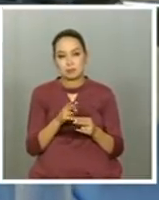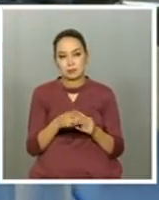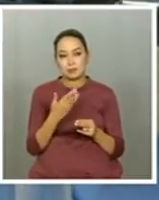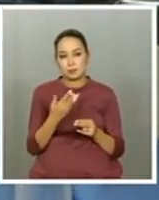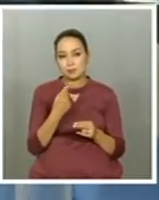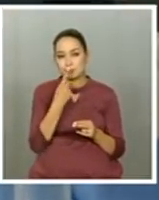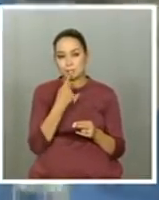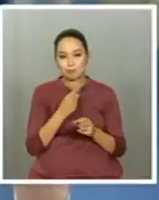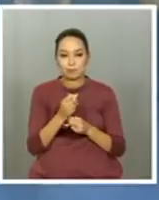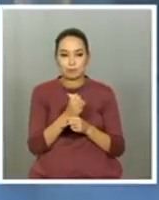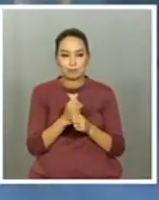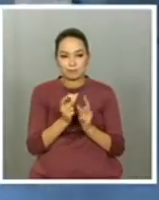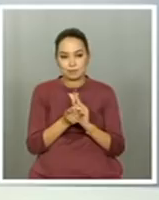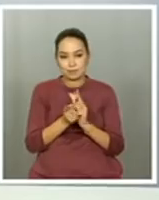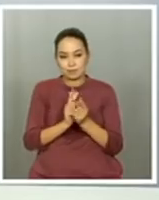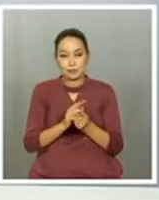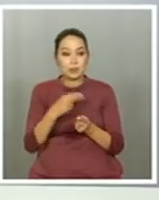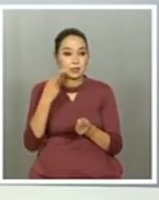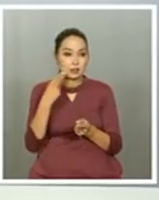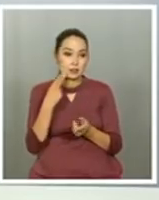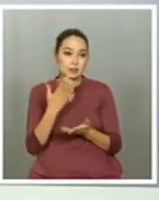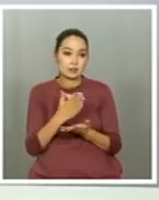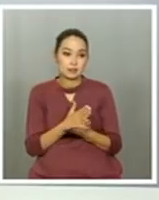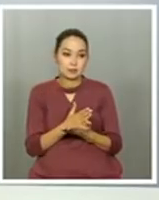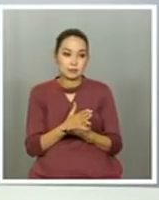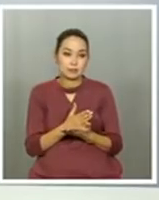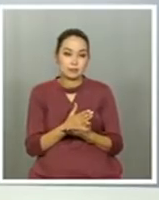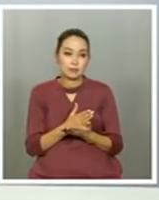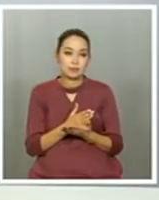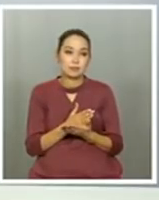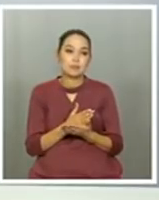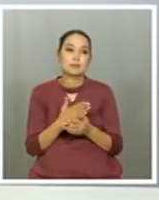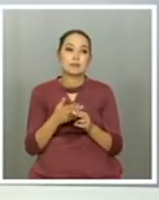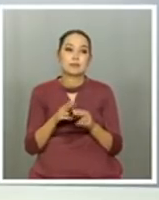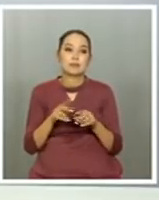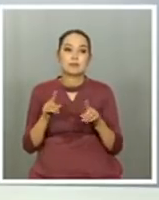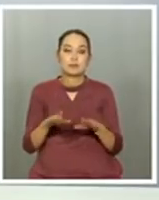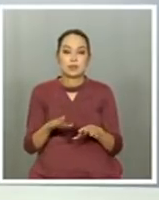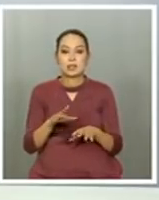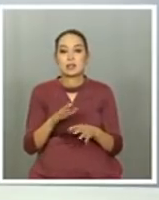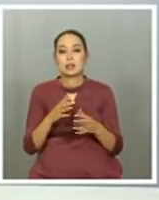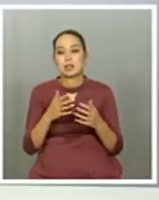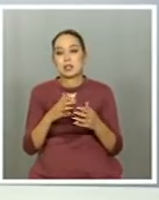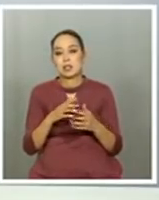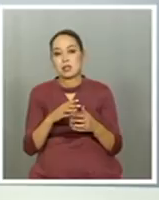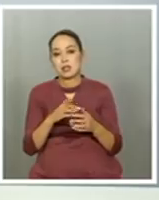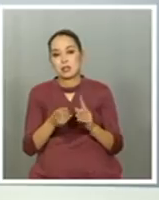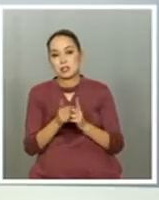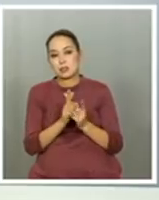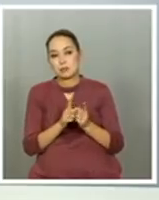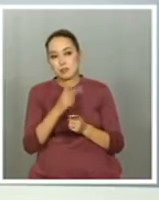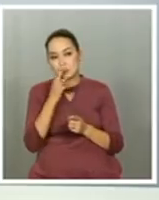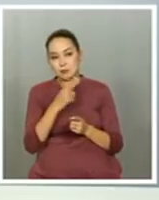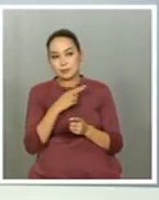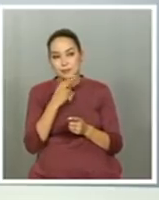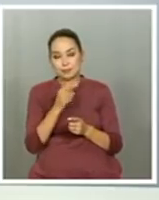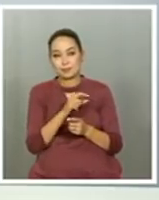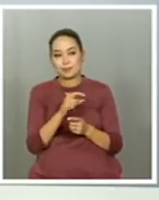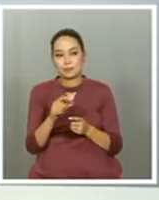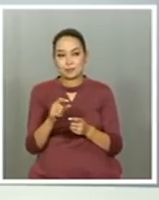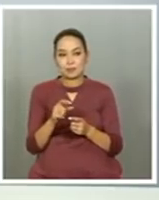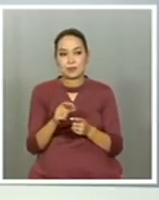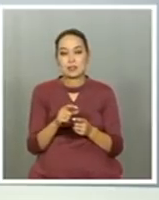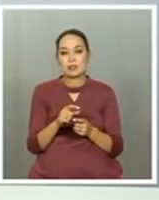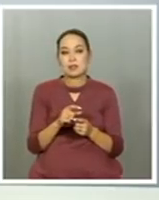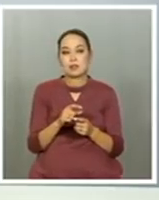қоңыр түсті. Ол анық көрінеді. Осы жердегі реакция теңдеуін қарап көрейік. Яғни біздегі мыс